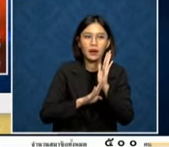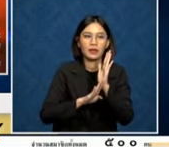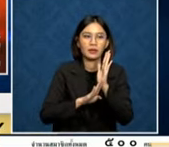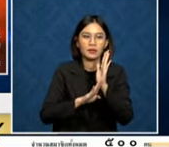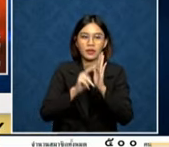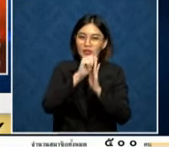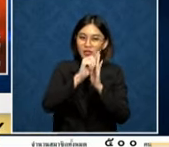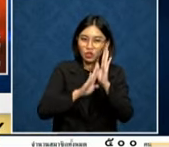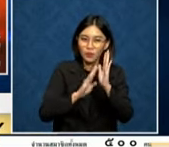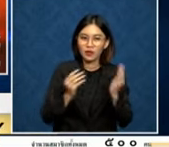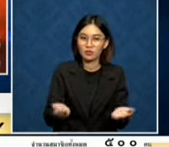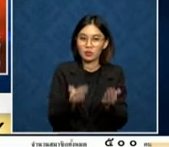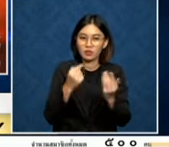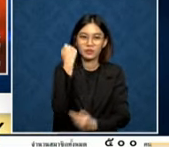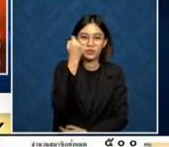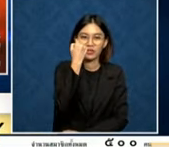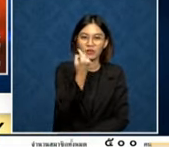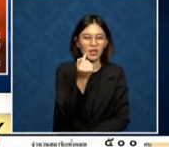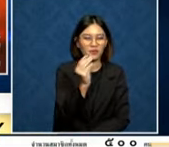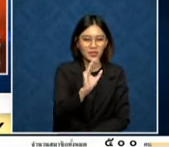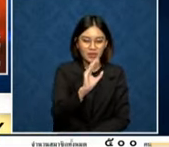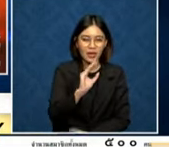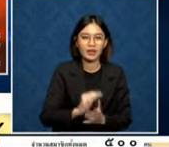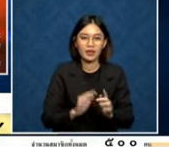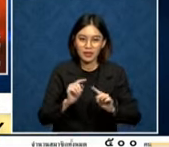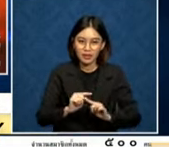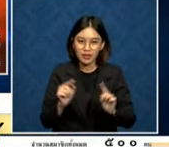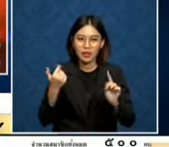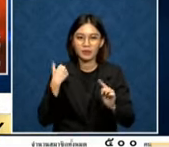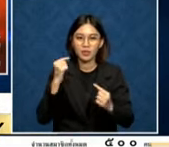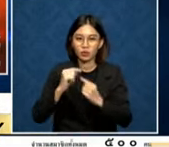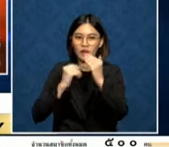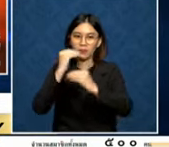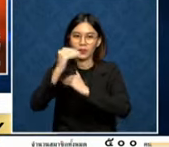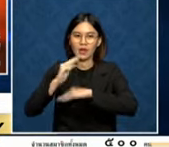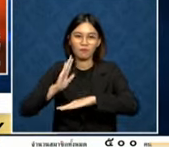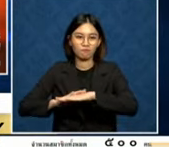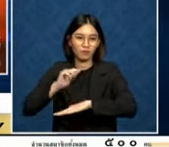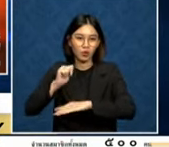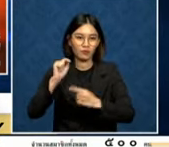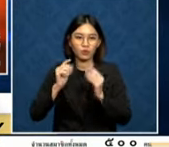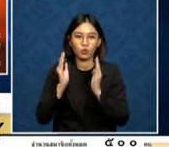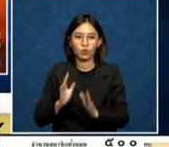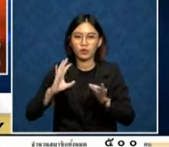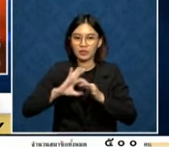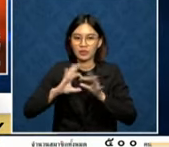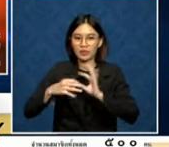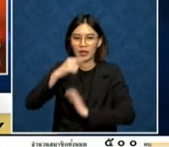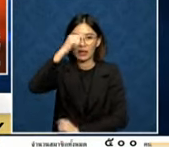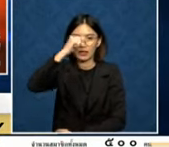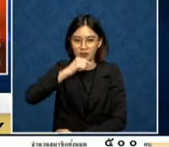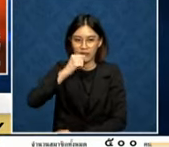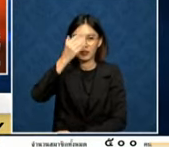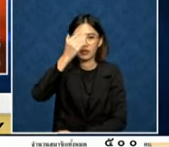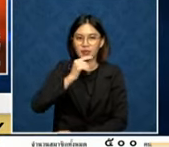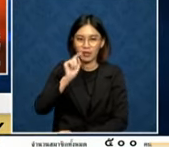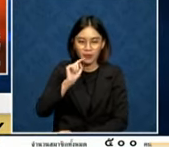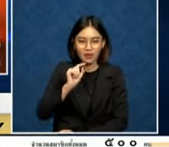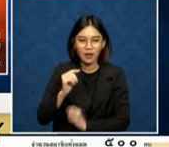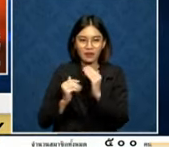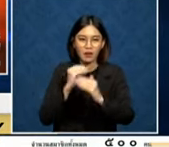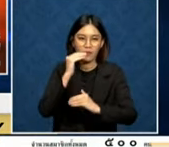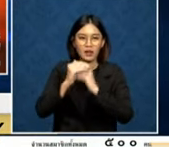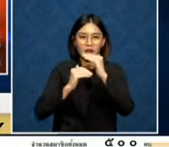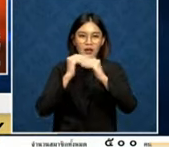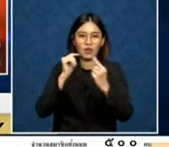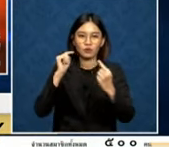Thailandเนี่ยไม่เพียงแต่ส่งเสริมการท่องเที่ยวเท่านั้นนะครับแต่ยังรวมถึงการพัฒนาศักยภาพของนักกีฬาไทยนะครับเพื่อให้เราก้าวไปสู่